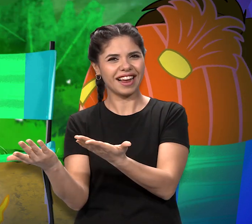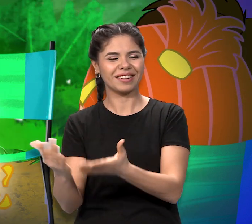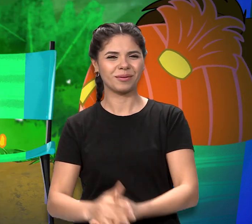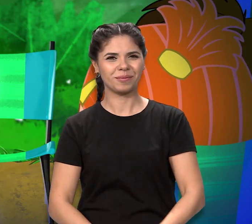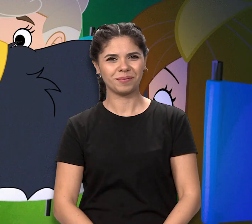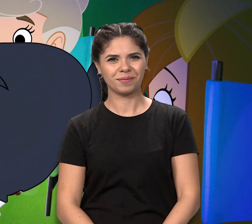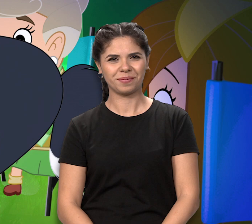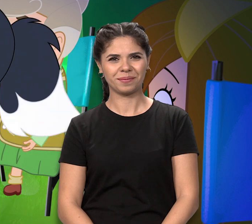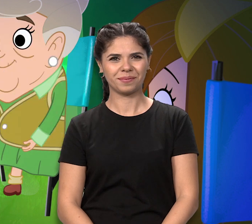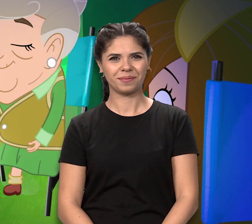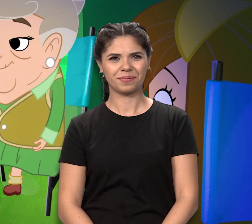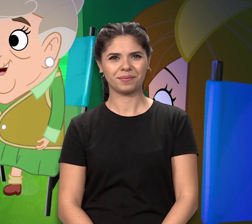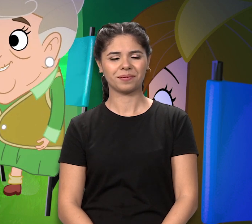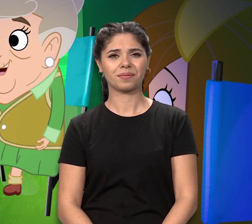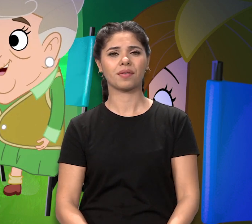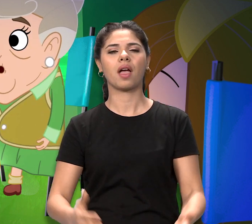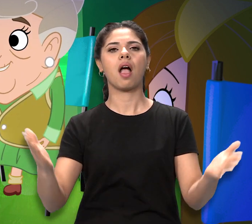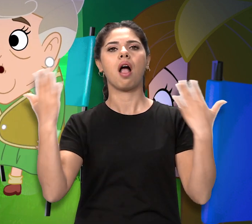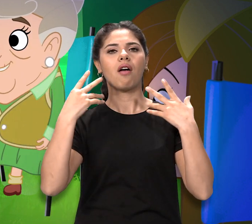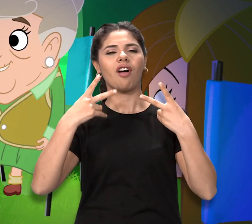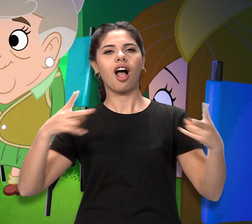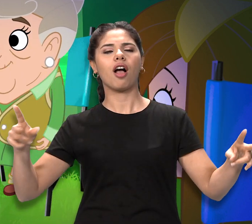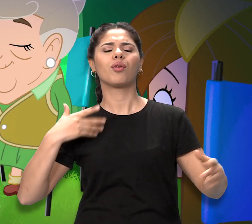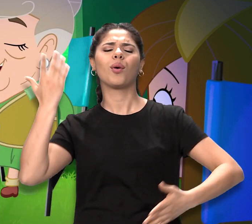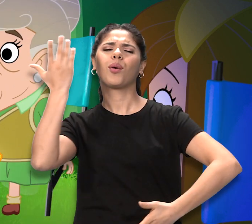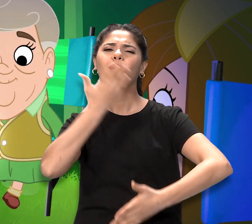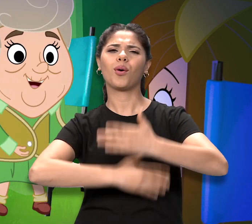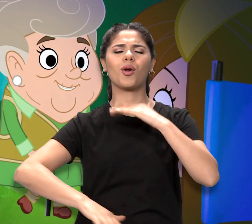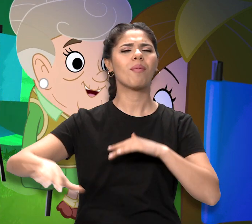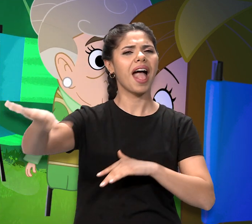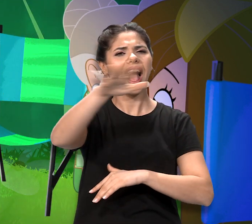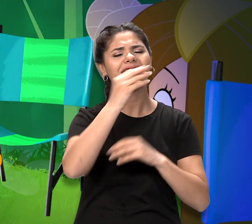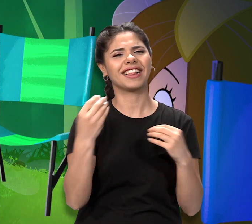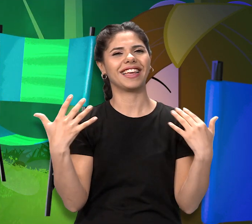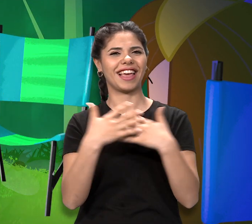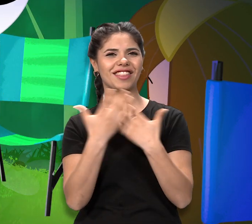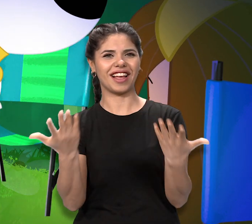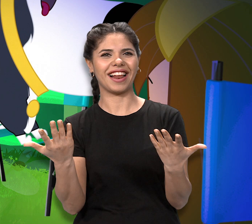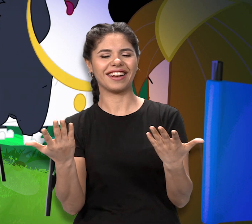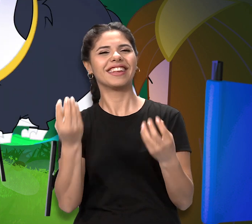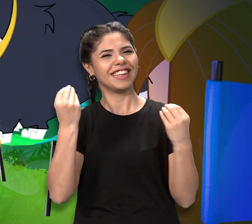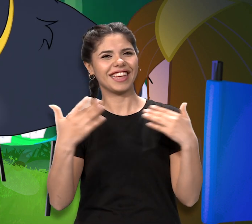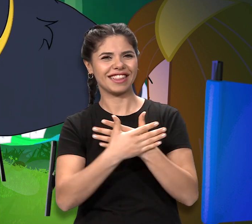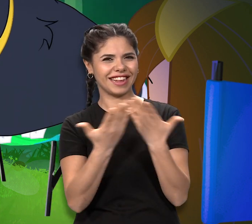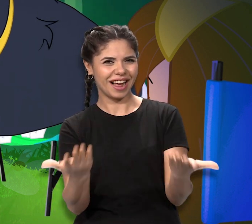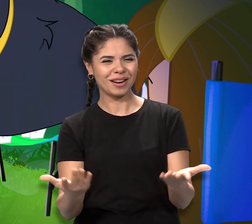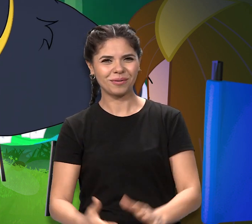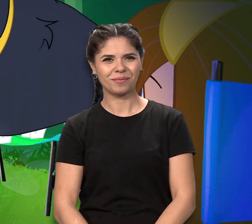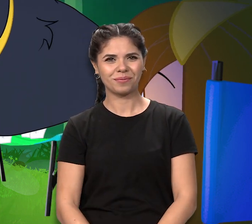İyi geceler. Açık hava yordu beni de. Hadi herkese iyi geceler. İyi